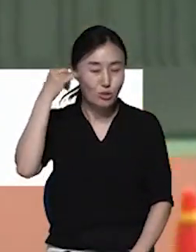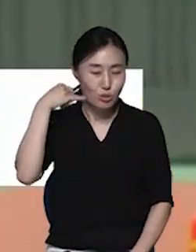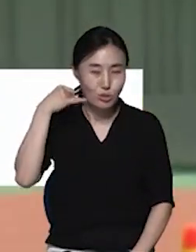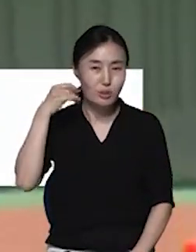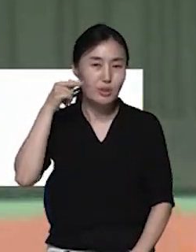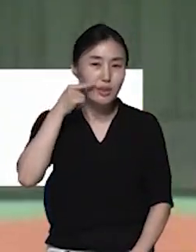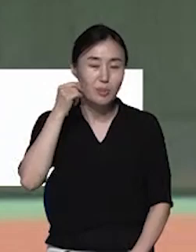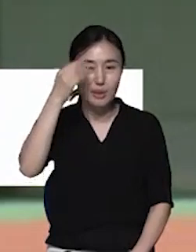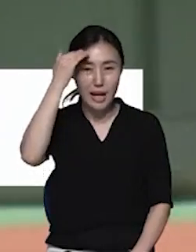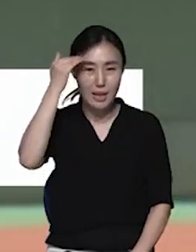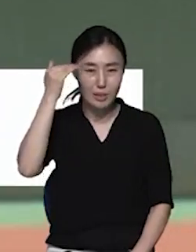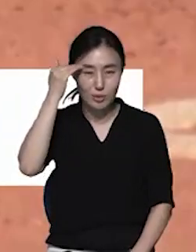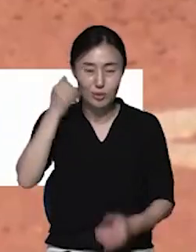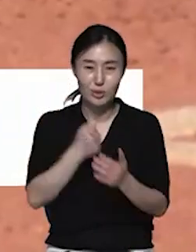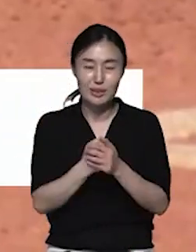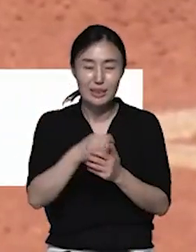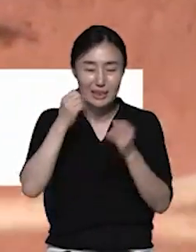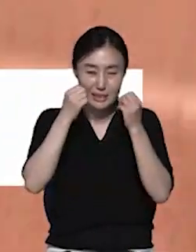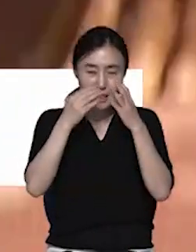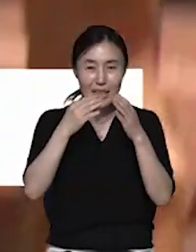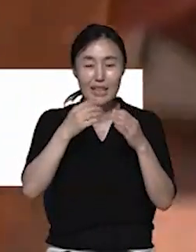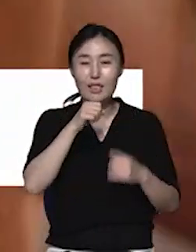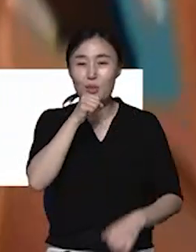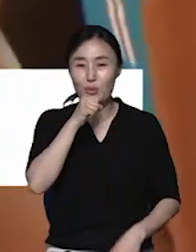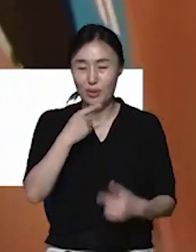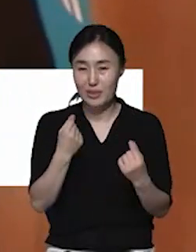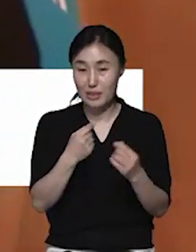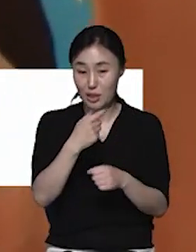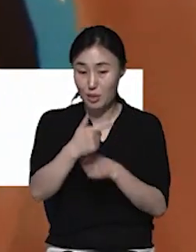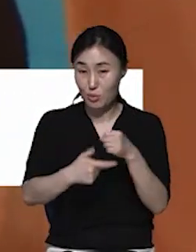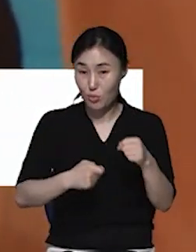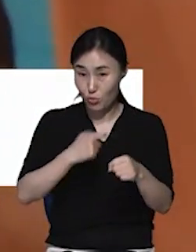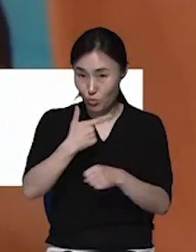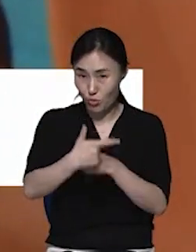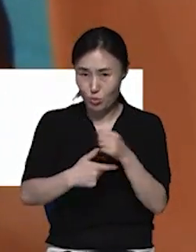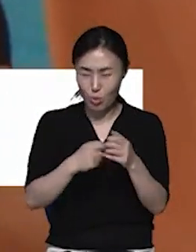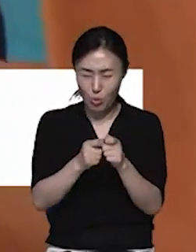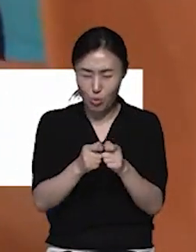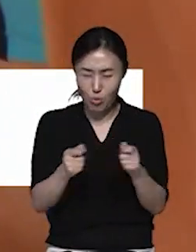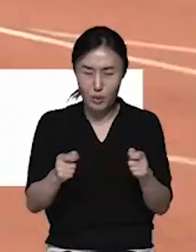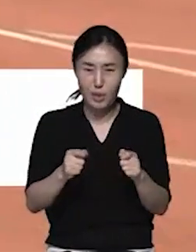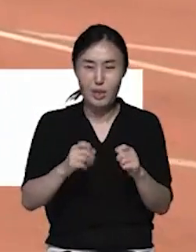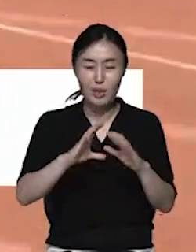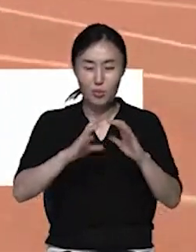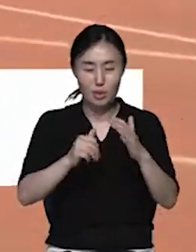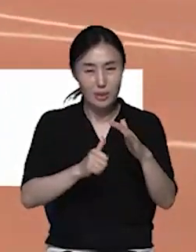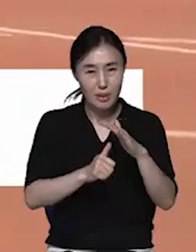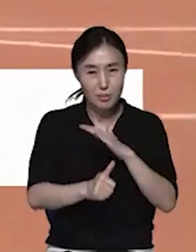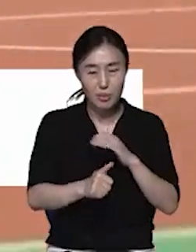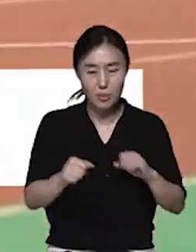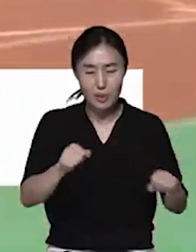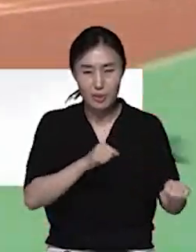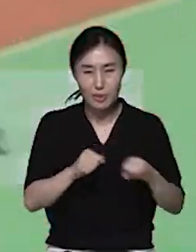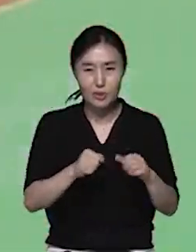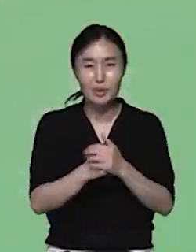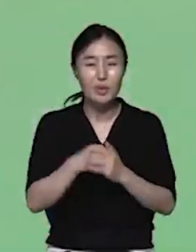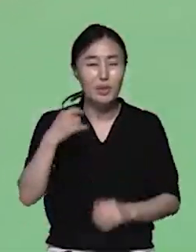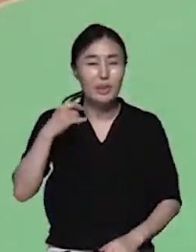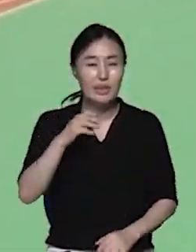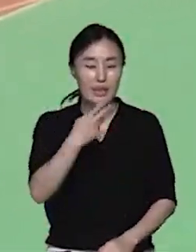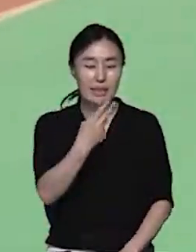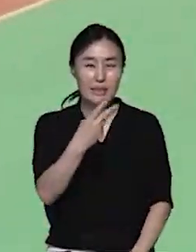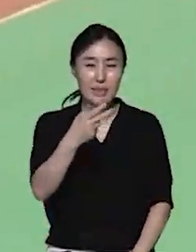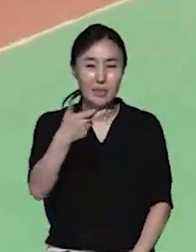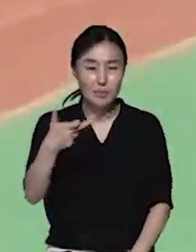작성된 한국 신기록과 같습니다. 16년간 국가대표로 활약한 김구경 선수는 2010 광저우대회로부터 네